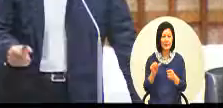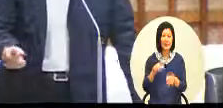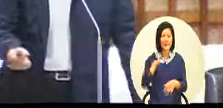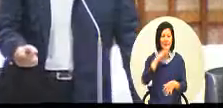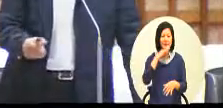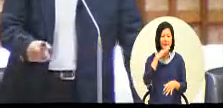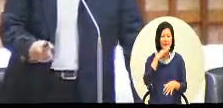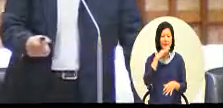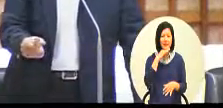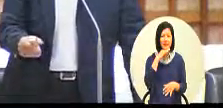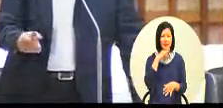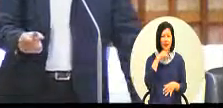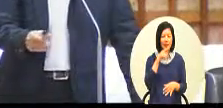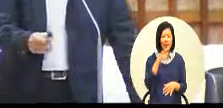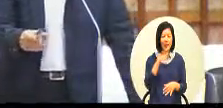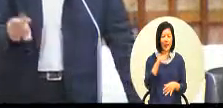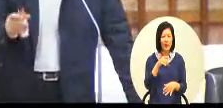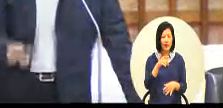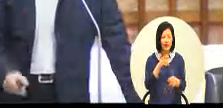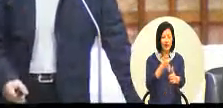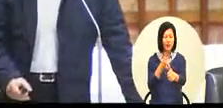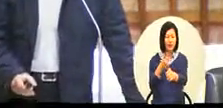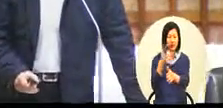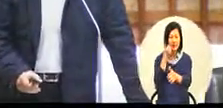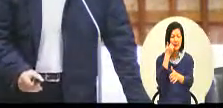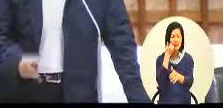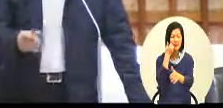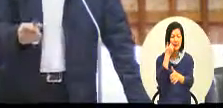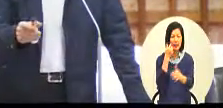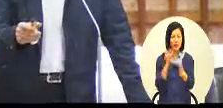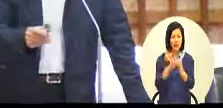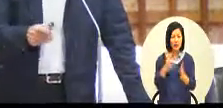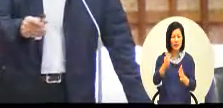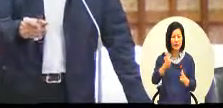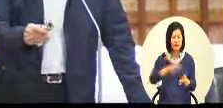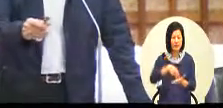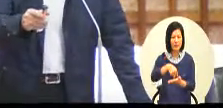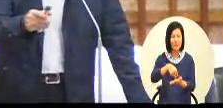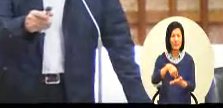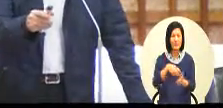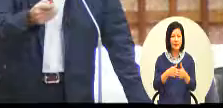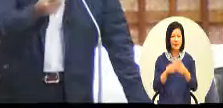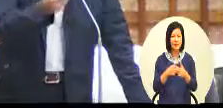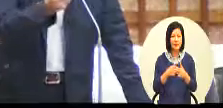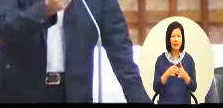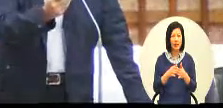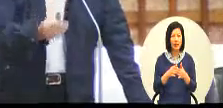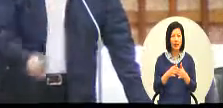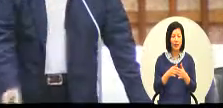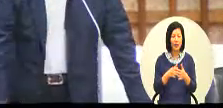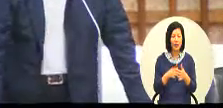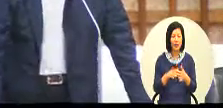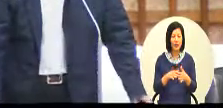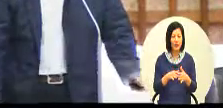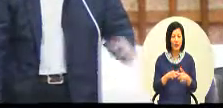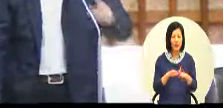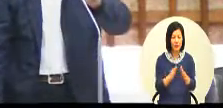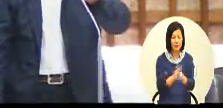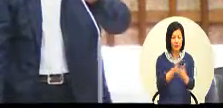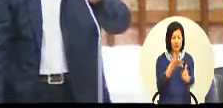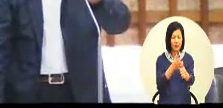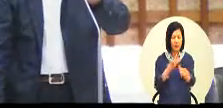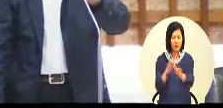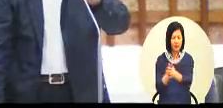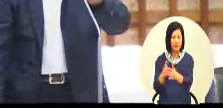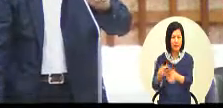点到哪一个局，就哪个局的局处长，这个就要起立。那另外，我要采即问即答。 请各位局处首长